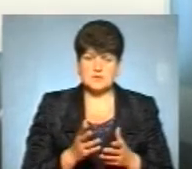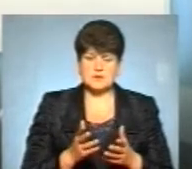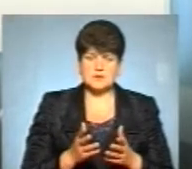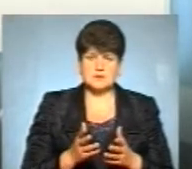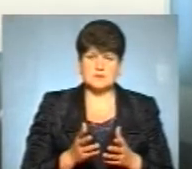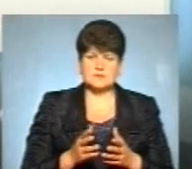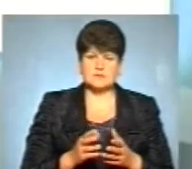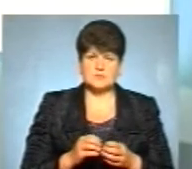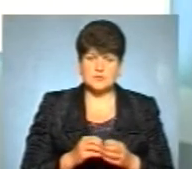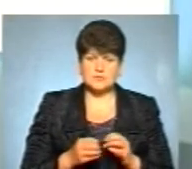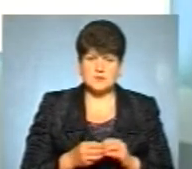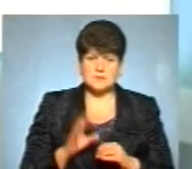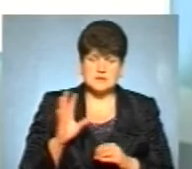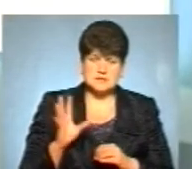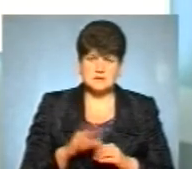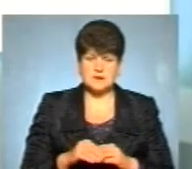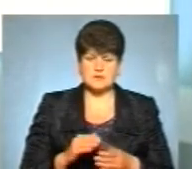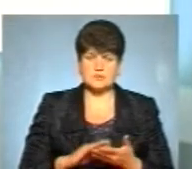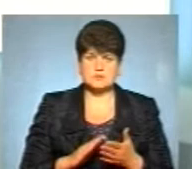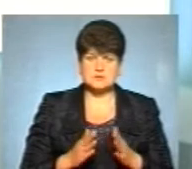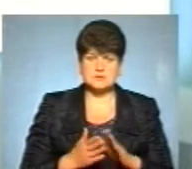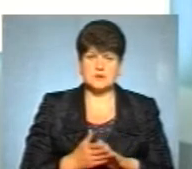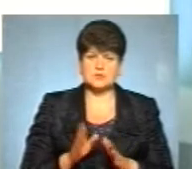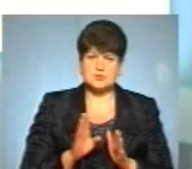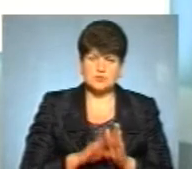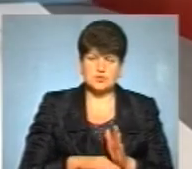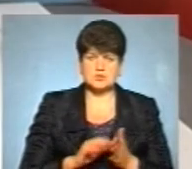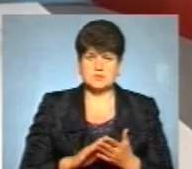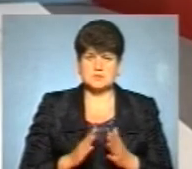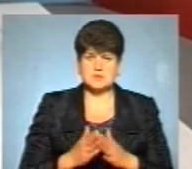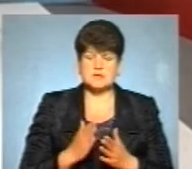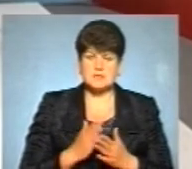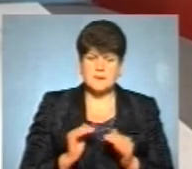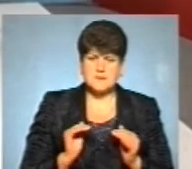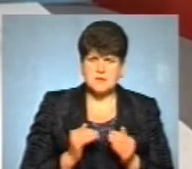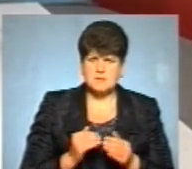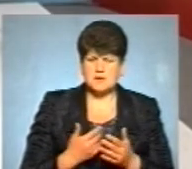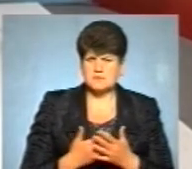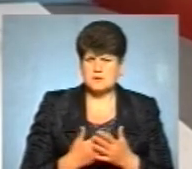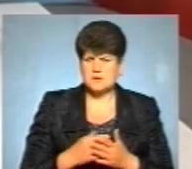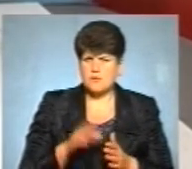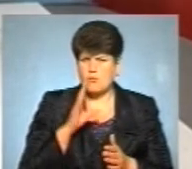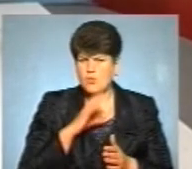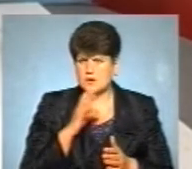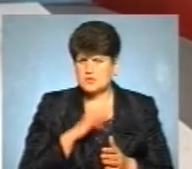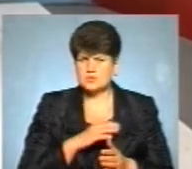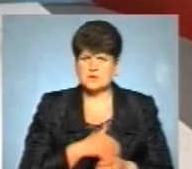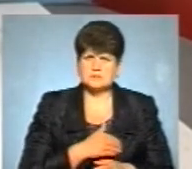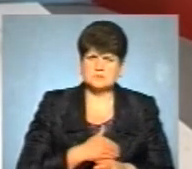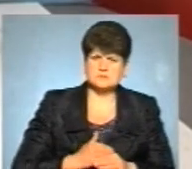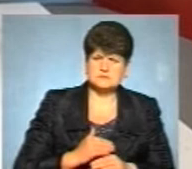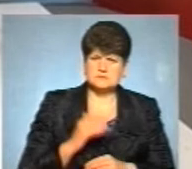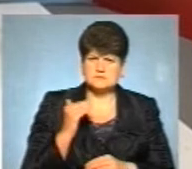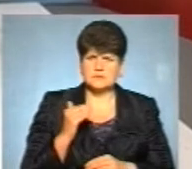скажімо, усугублення свого загального стану чи погіршення загального стану. Як тільки є мінімальні ознаки якогось погіршення, підвищення температури